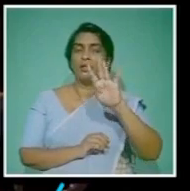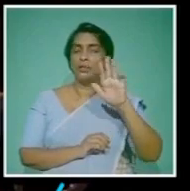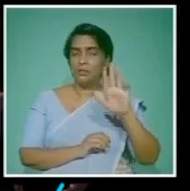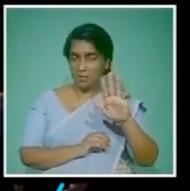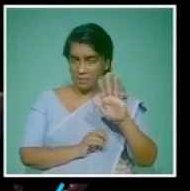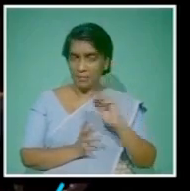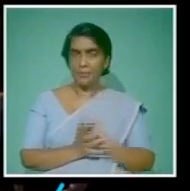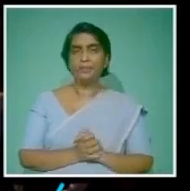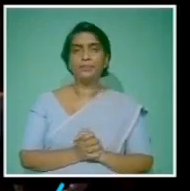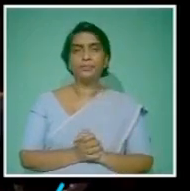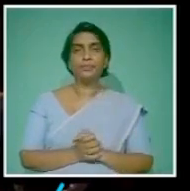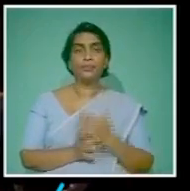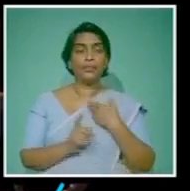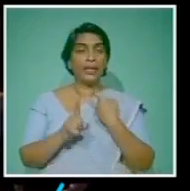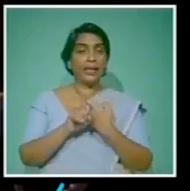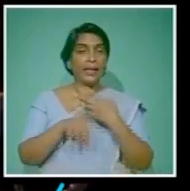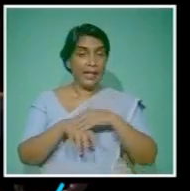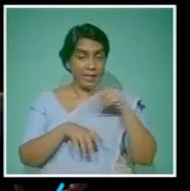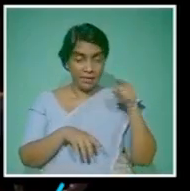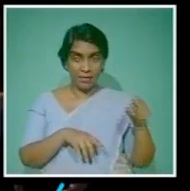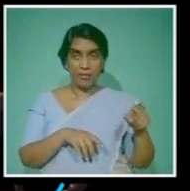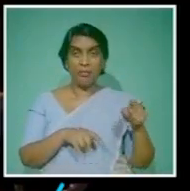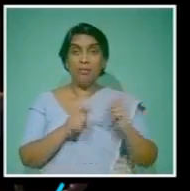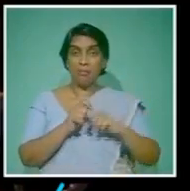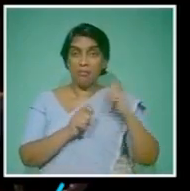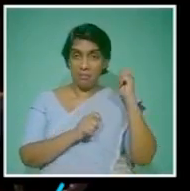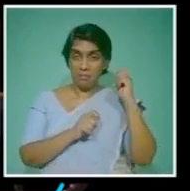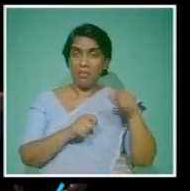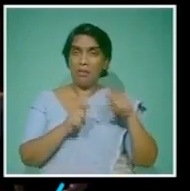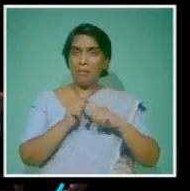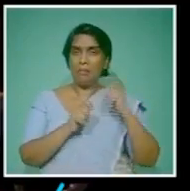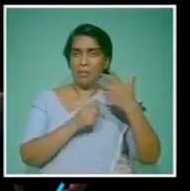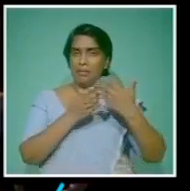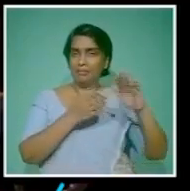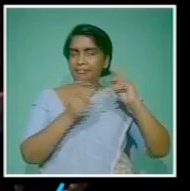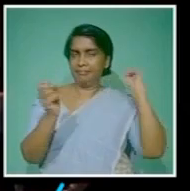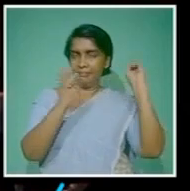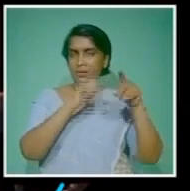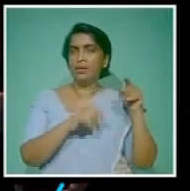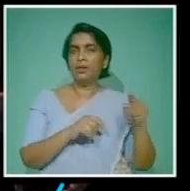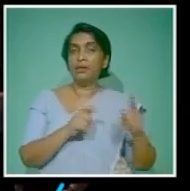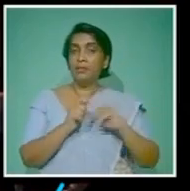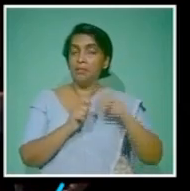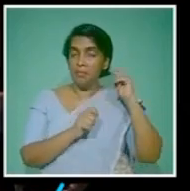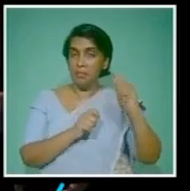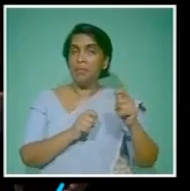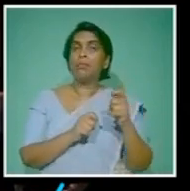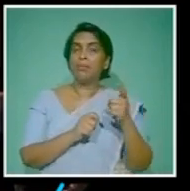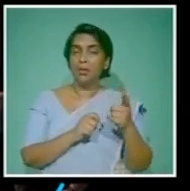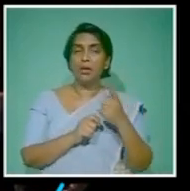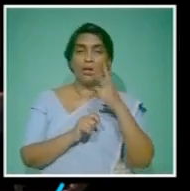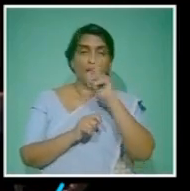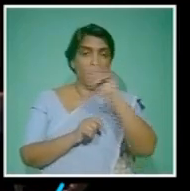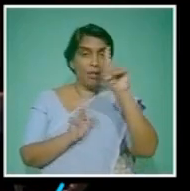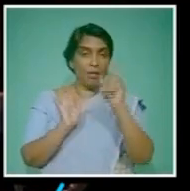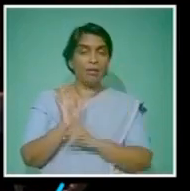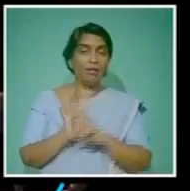224,649.72 අතර අපේ කේලි රඹුකැලේ මැතිතුමාට තිබිලා එතුමා දැන් ගෙවාගෙන යනවා ඒක ගෙවීමට ඇති තව මුදලක් තිබෙනවා රුපියල්